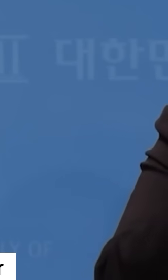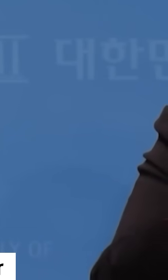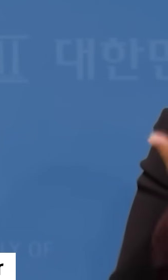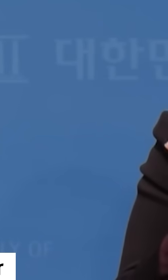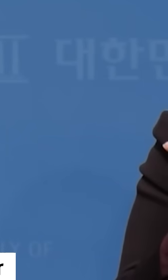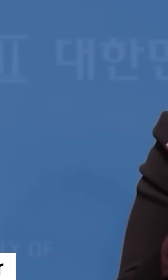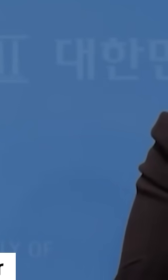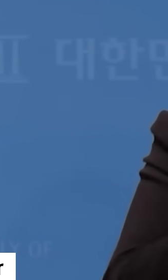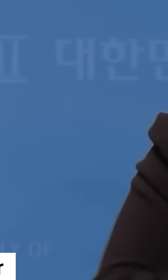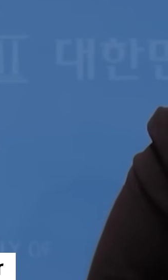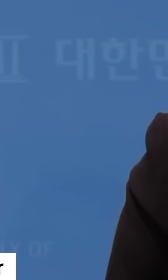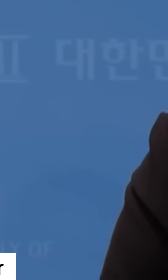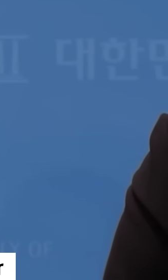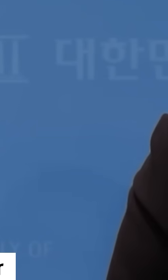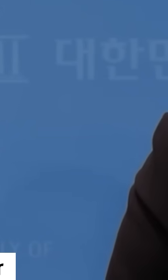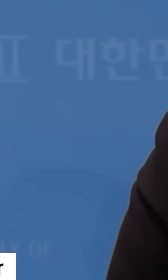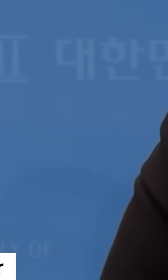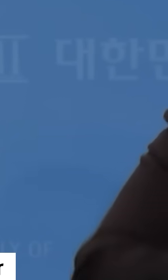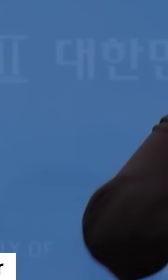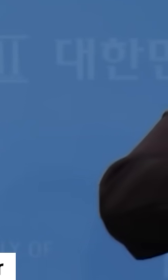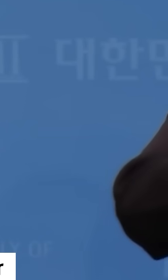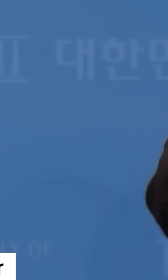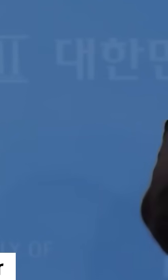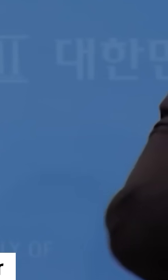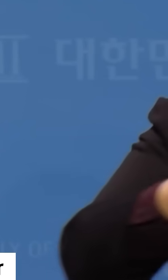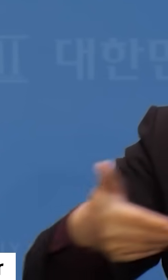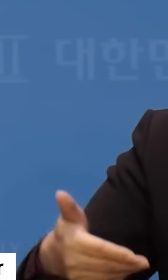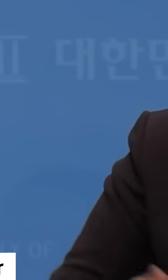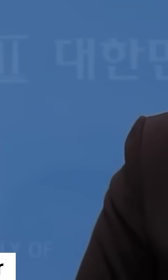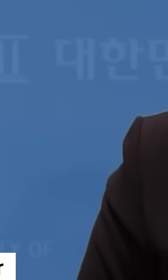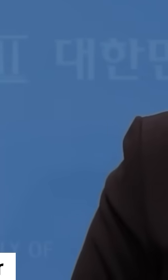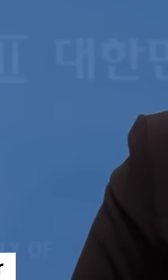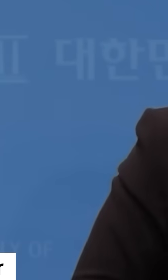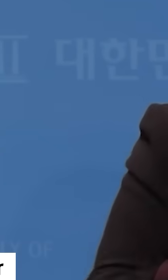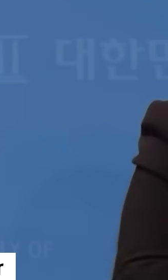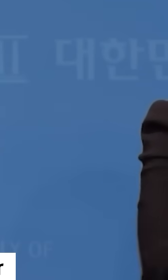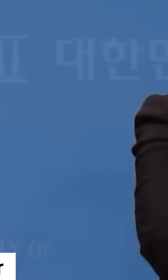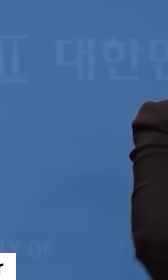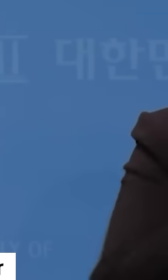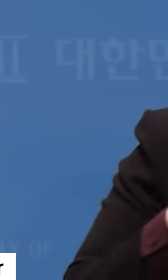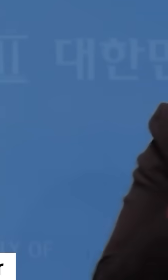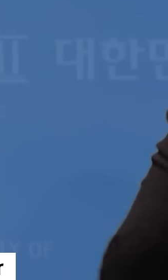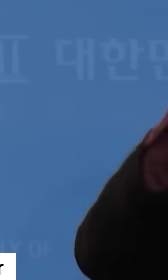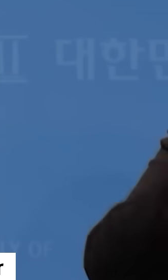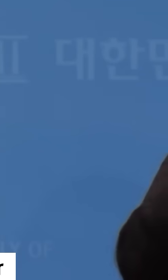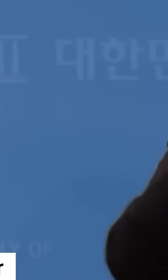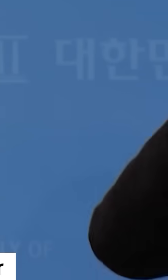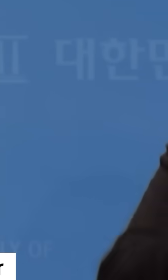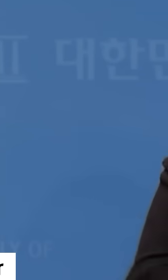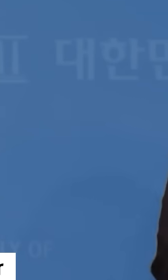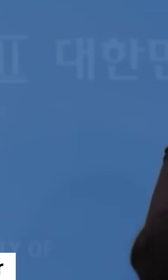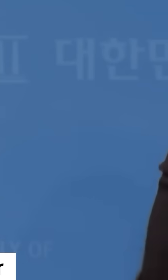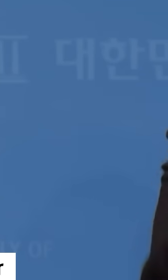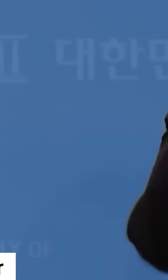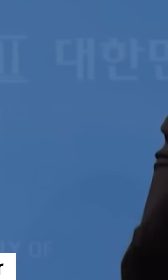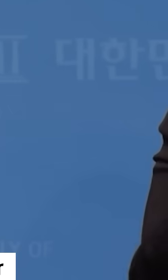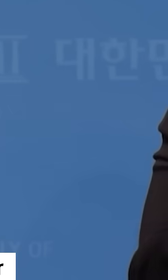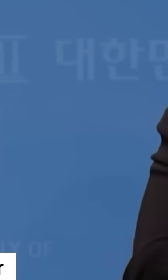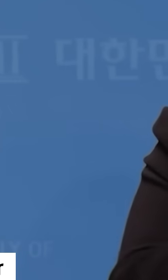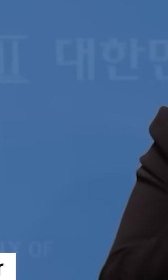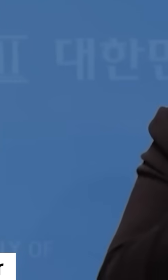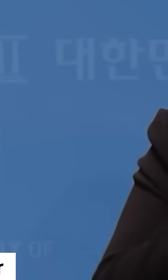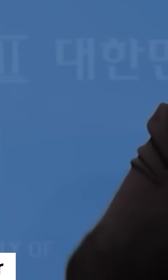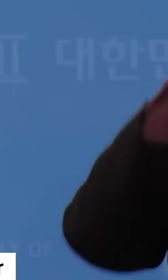했습니다. 돌고 돌고 돌아봤습니다. 충분히 발전될 수 있는 덕양이 심상정이라는 한 사람으로 인해서